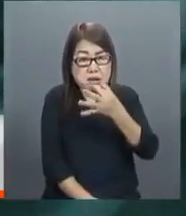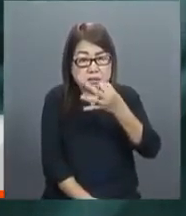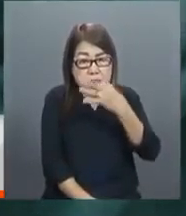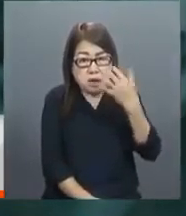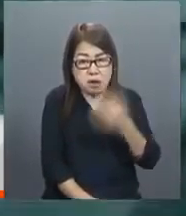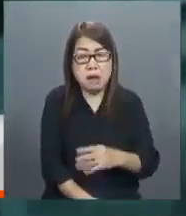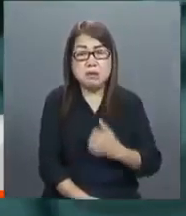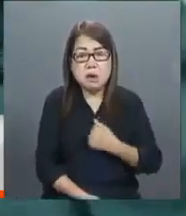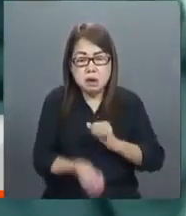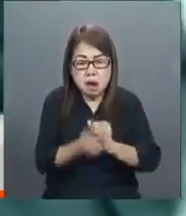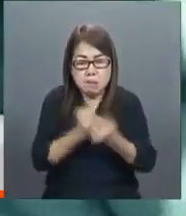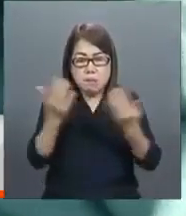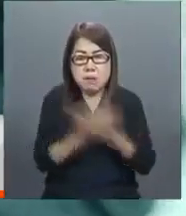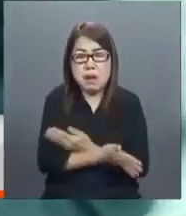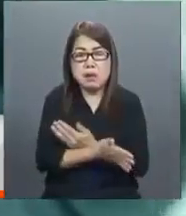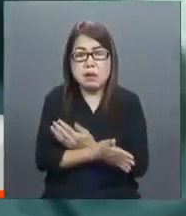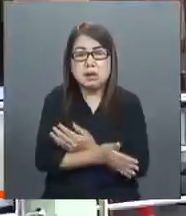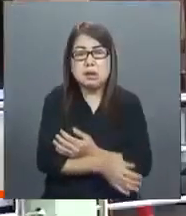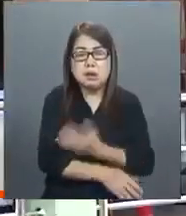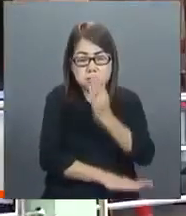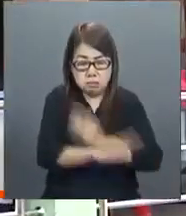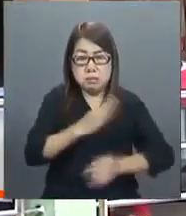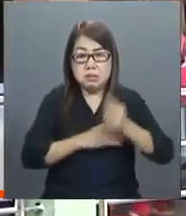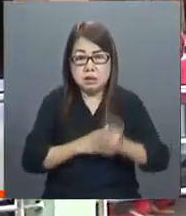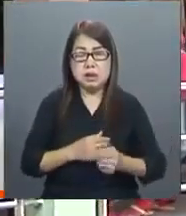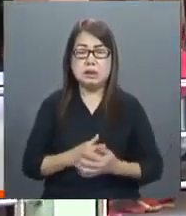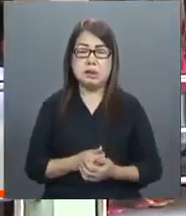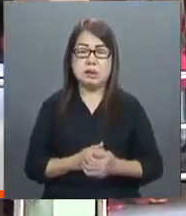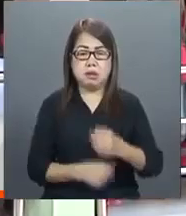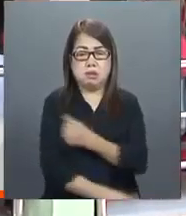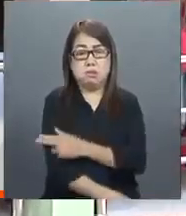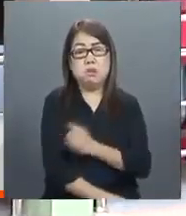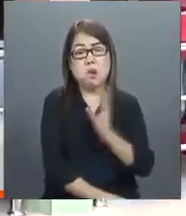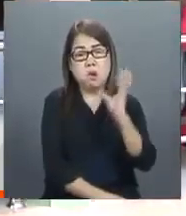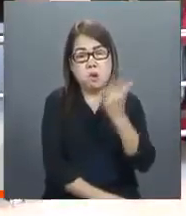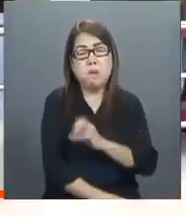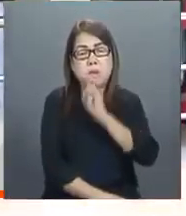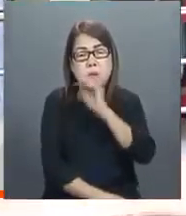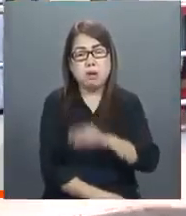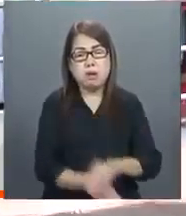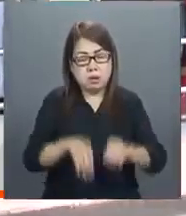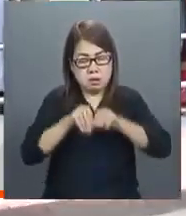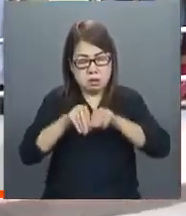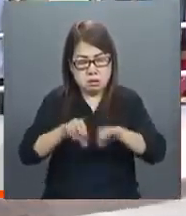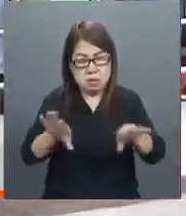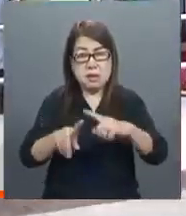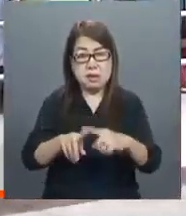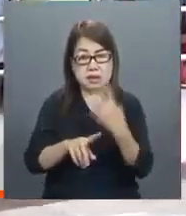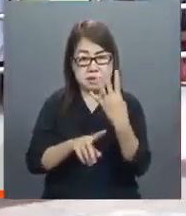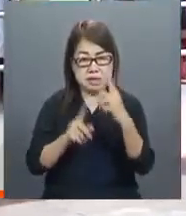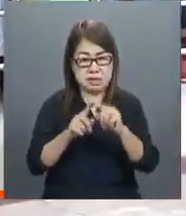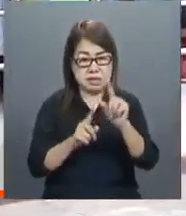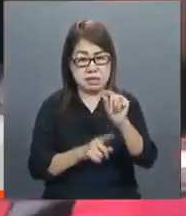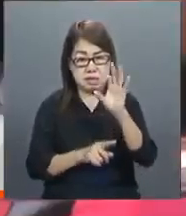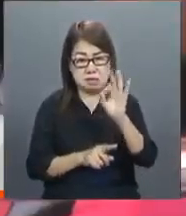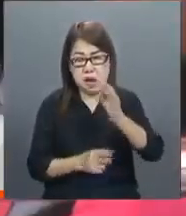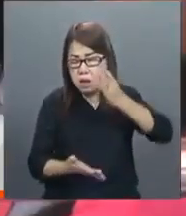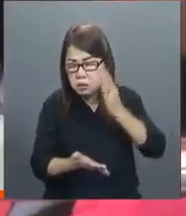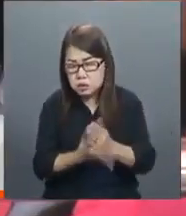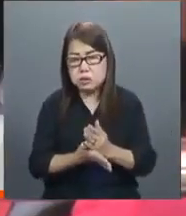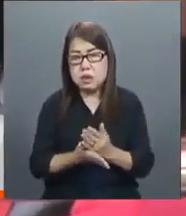างภูมิคุ้มกันองค์การอนามัยโลกจึงเตรียมประกาศให้วันที่29เมษายนนี้ทั่วโลกต้องหยุดการหยอดวั